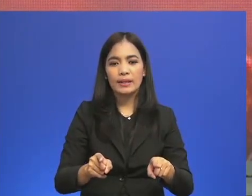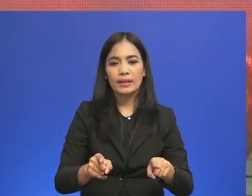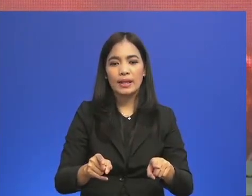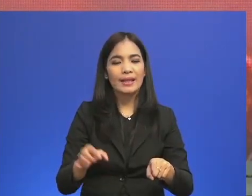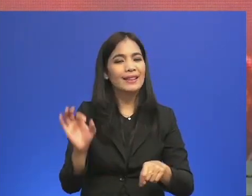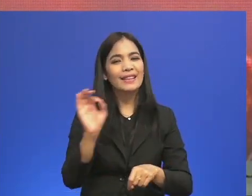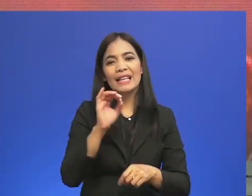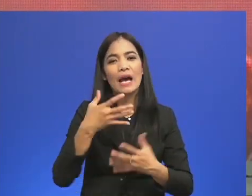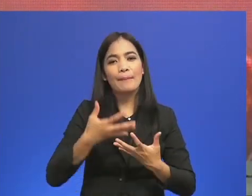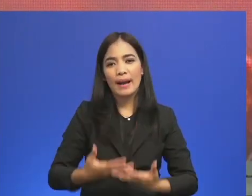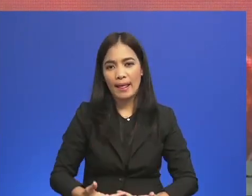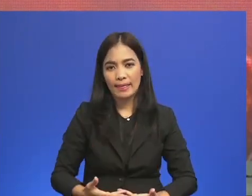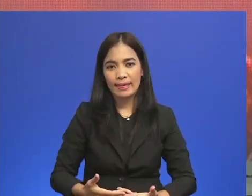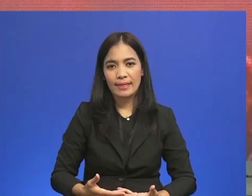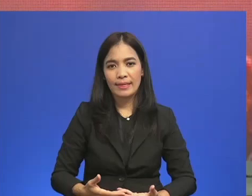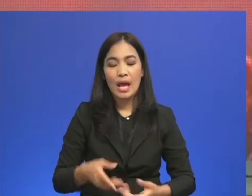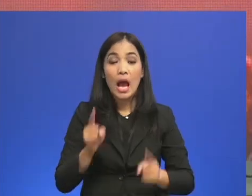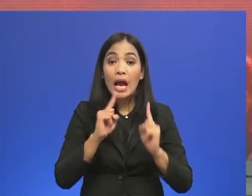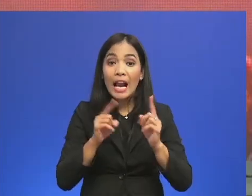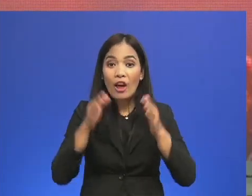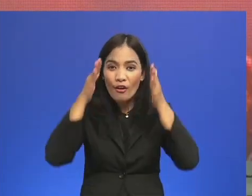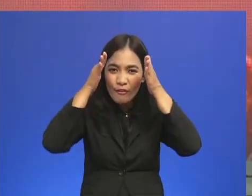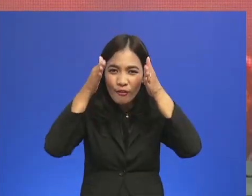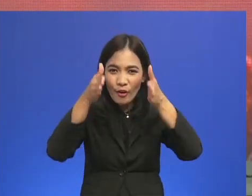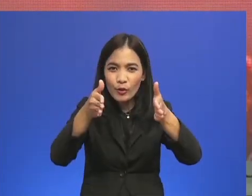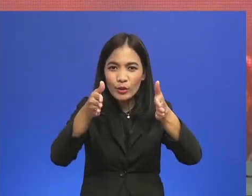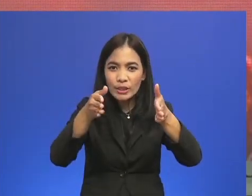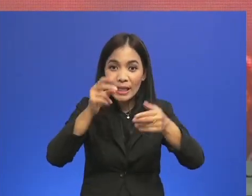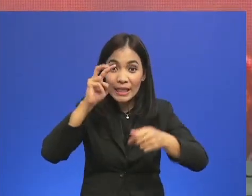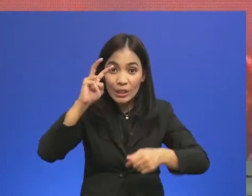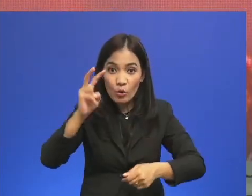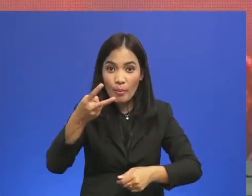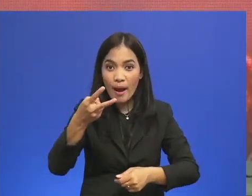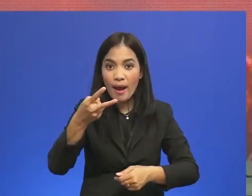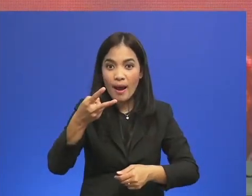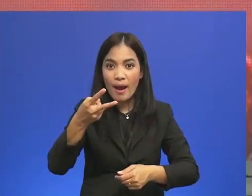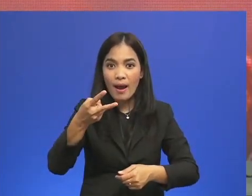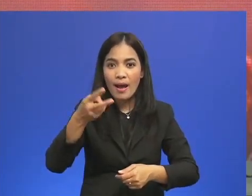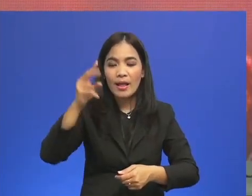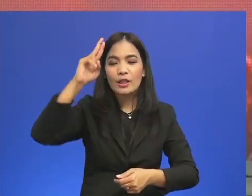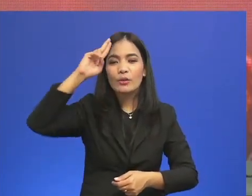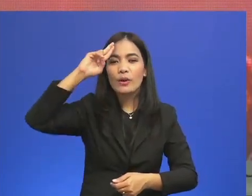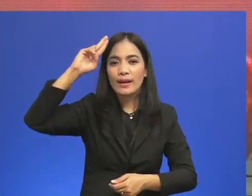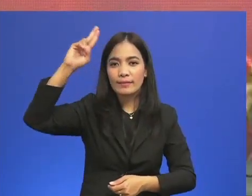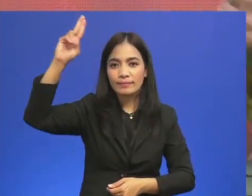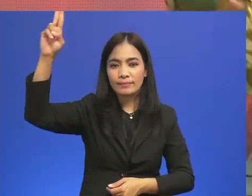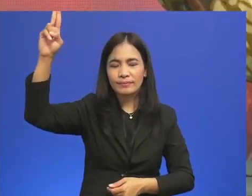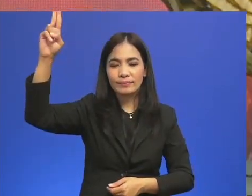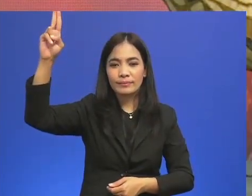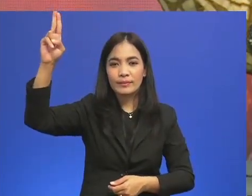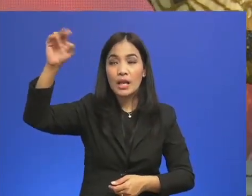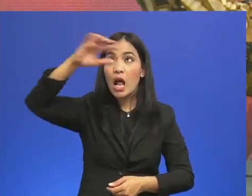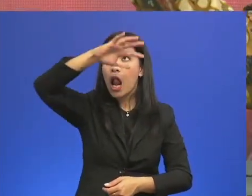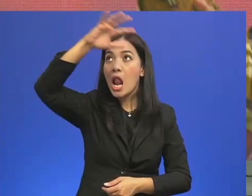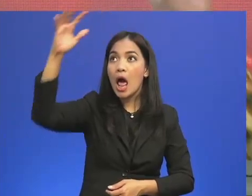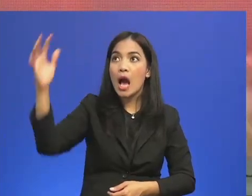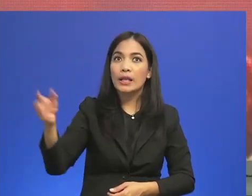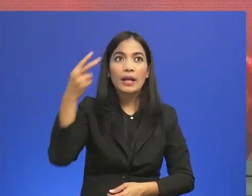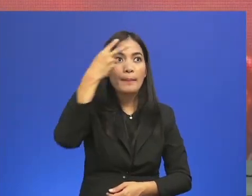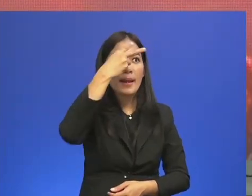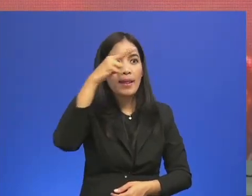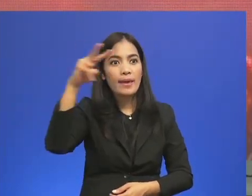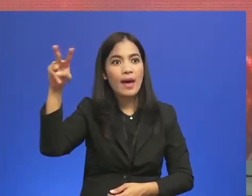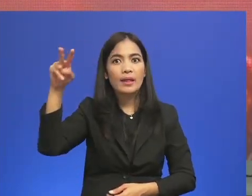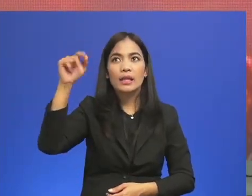berat lagi kalau fokus saudara diubahkan oleh Tuhan. Langit yang saudara lihat di